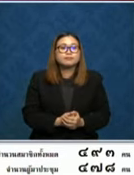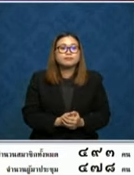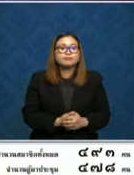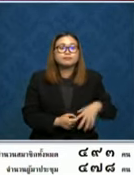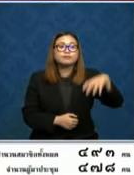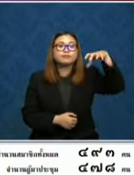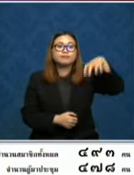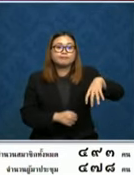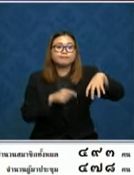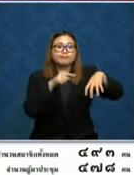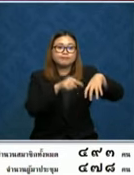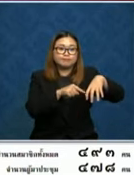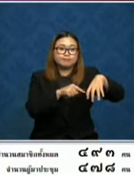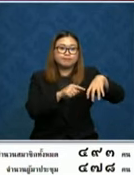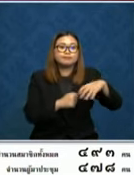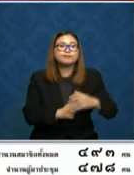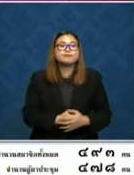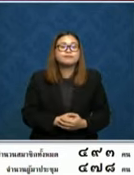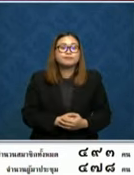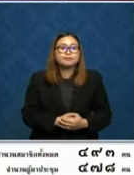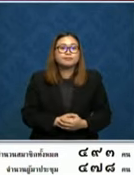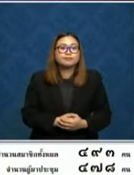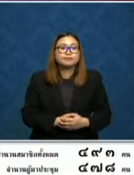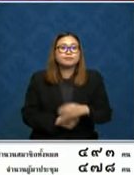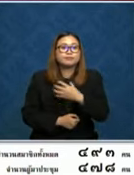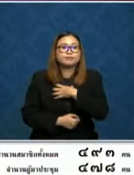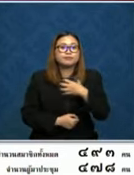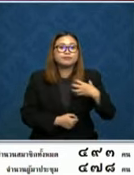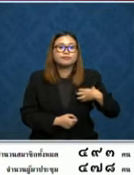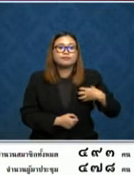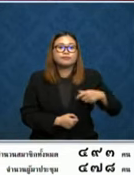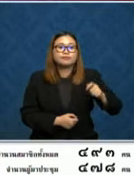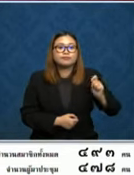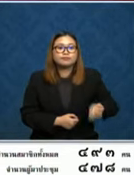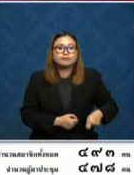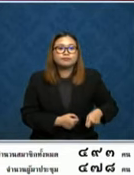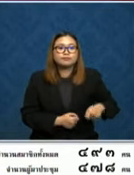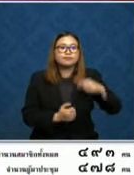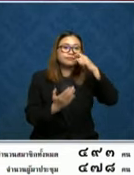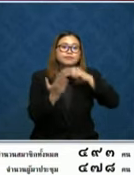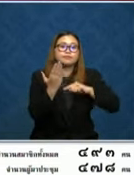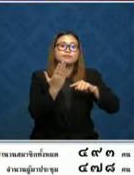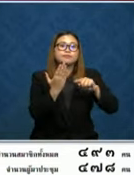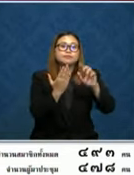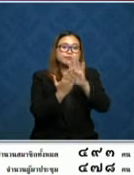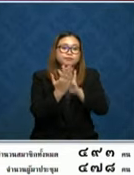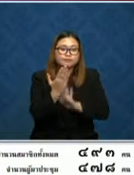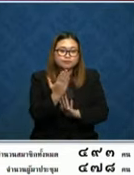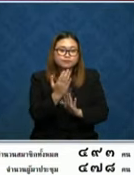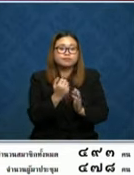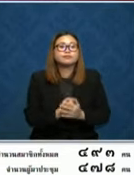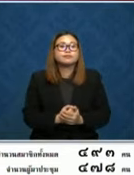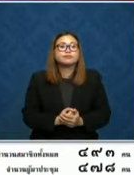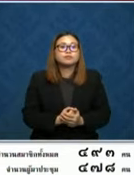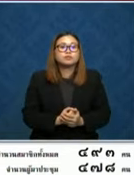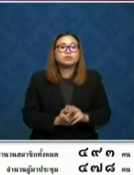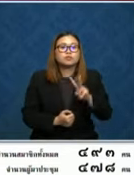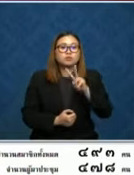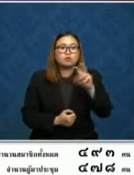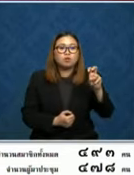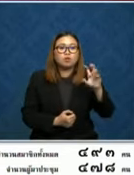เอกอัครราชทูตไทยแห่งใหม่ที่กรุงเวียงจันทน์รวมทั้งสิ้นอยู่ที่253ล้า